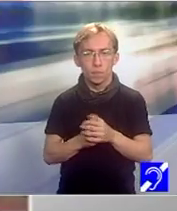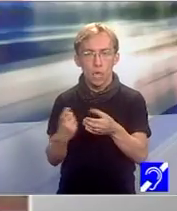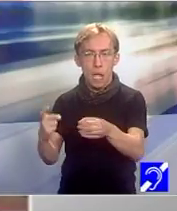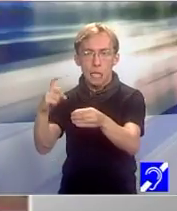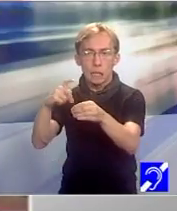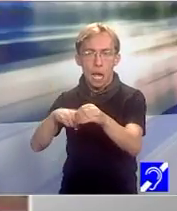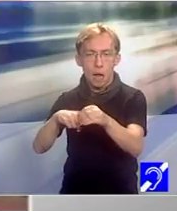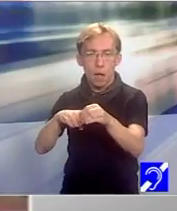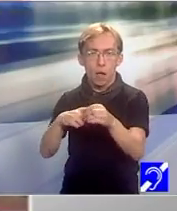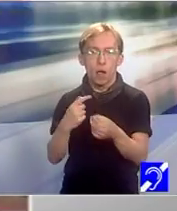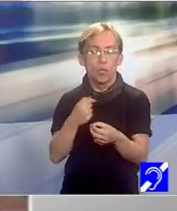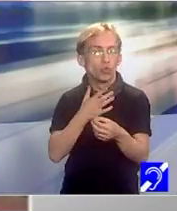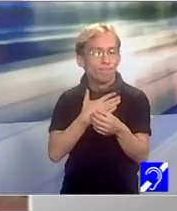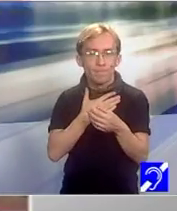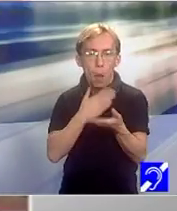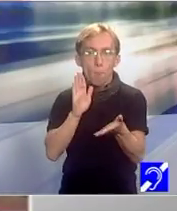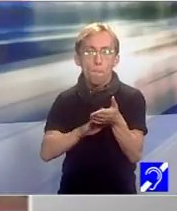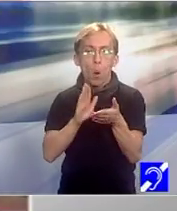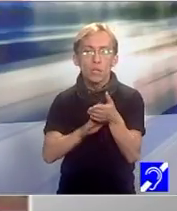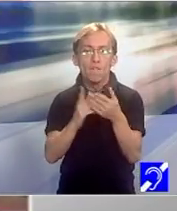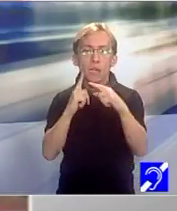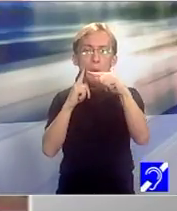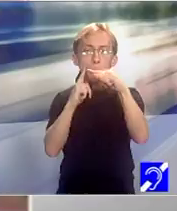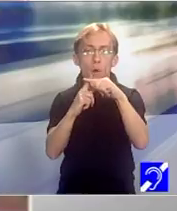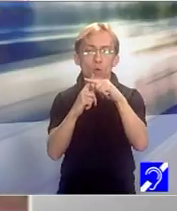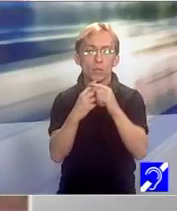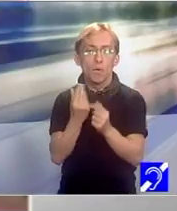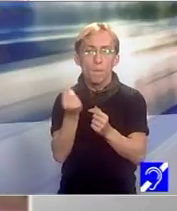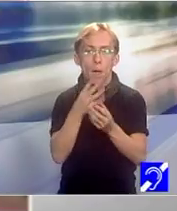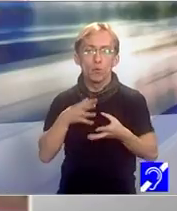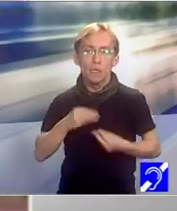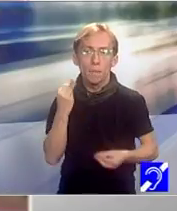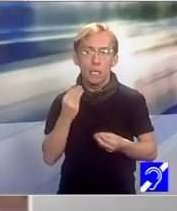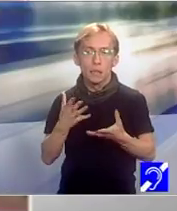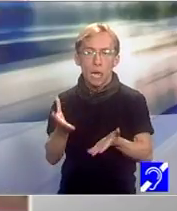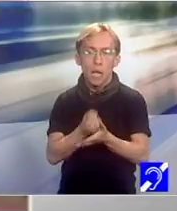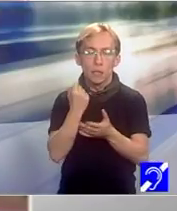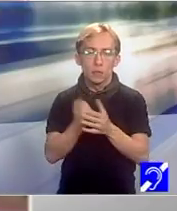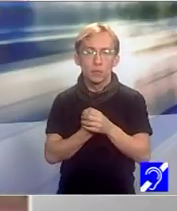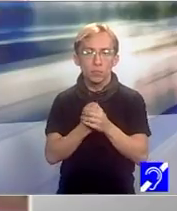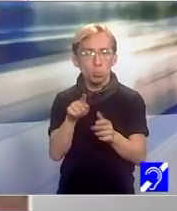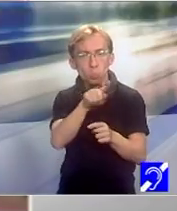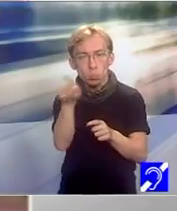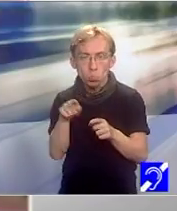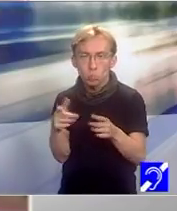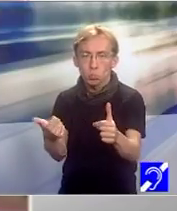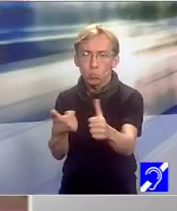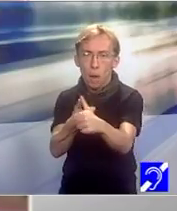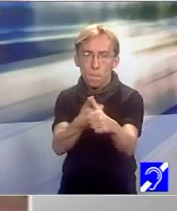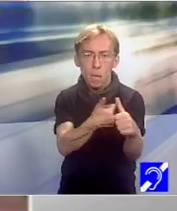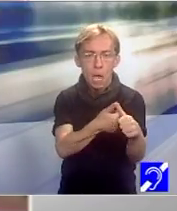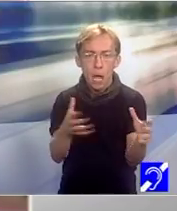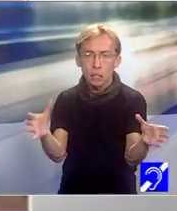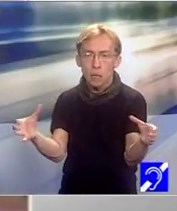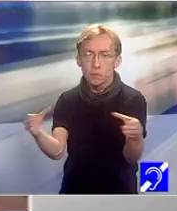Integrându-i, atunci au și o motivație în plus, se creează emulație, spiritul de întrecere, chiar au devenit prieteni între ei și chiar această